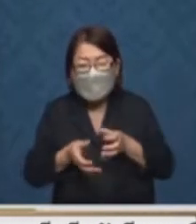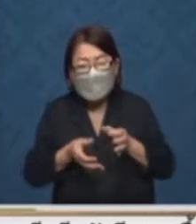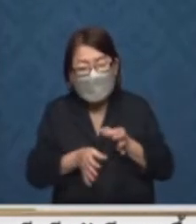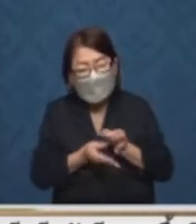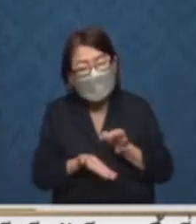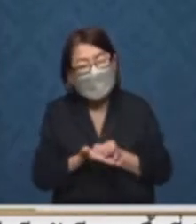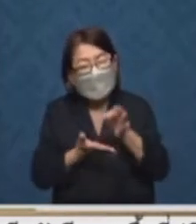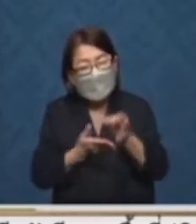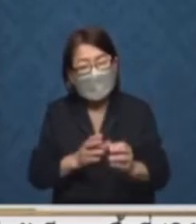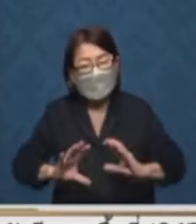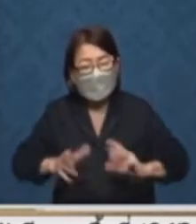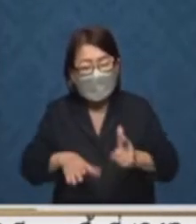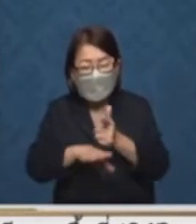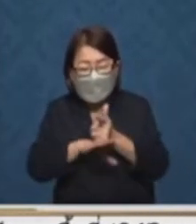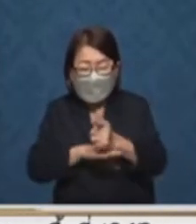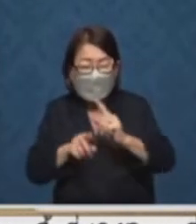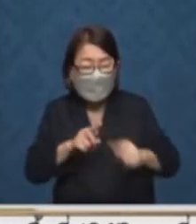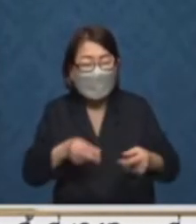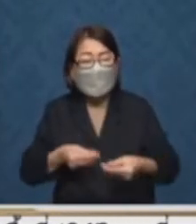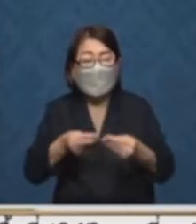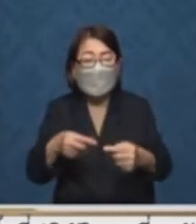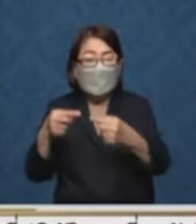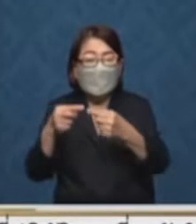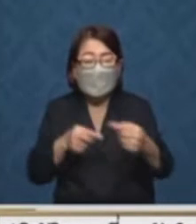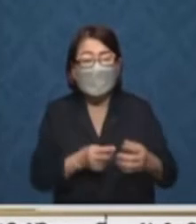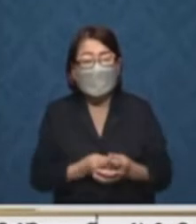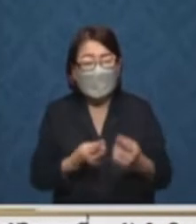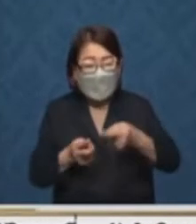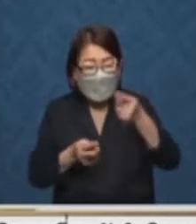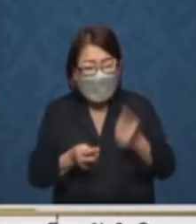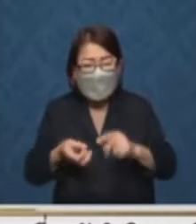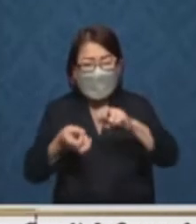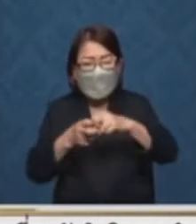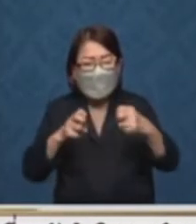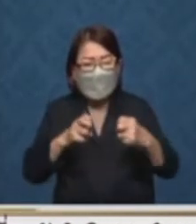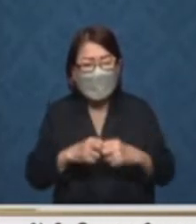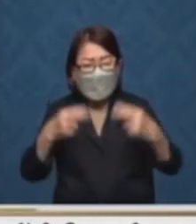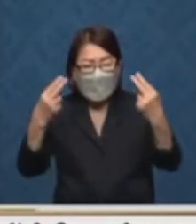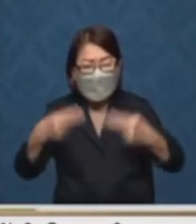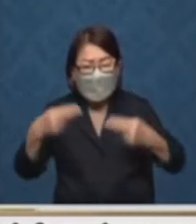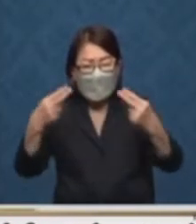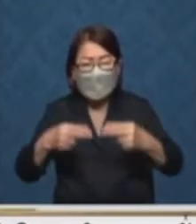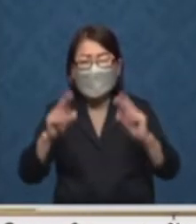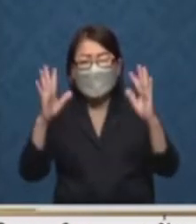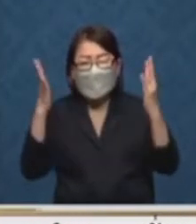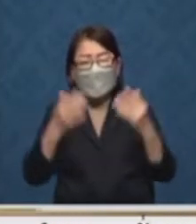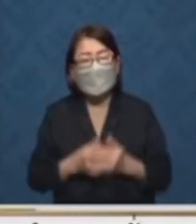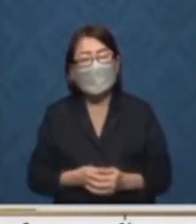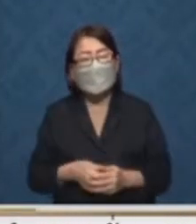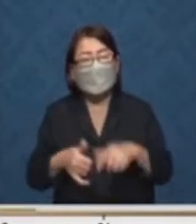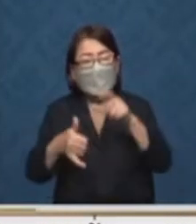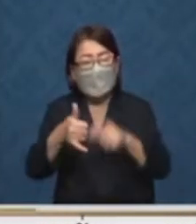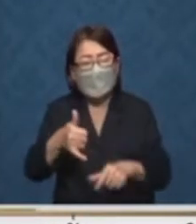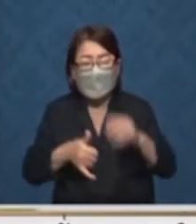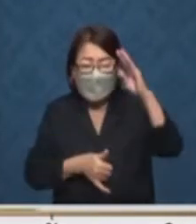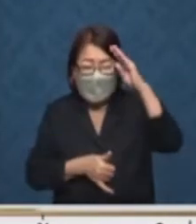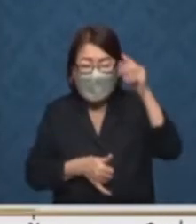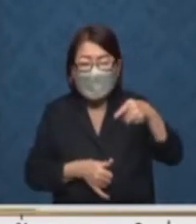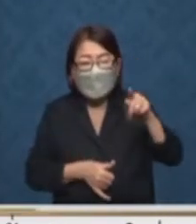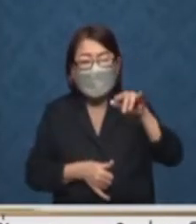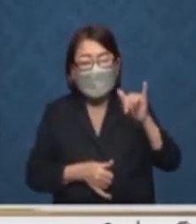ที่ยังไม่มีสถานการณ์การสู้รบใดๆโดยที่พลเอกประยุทธ์จันทร์โอชาและพวก